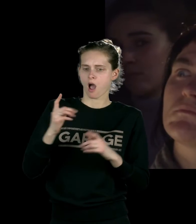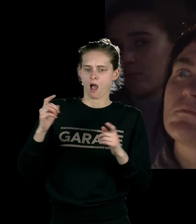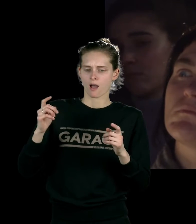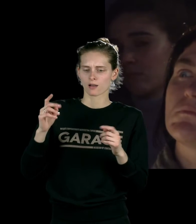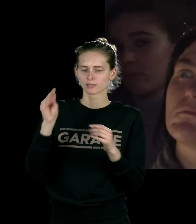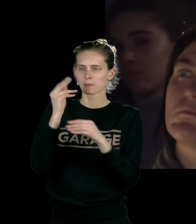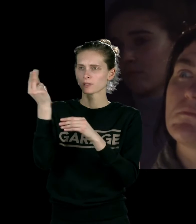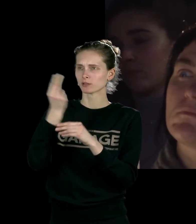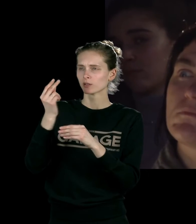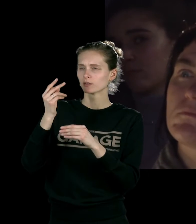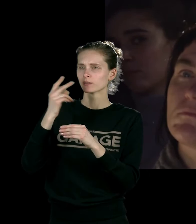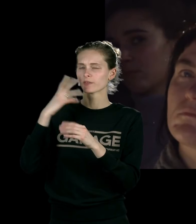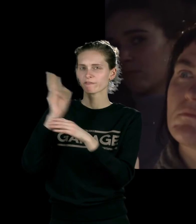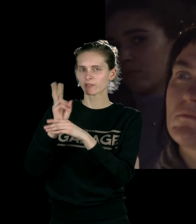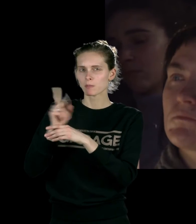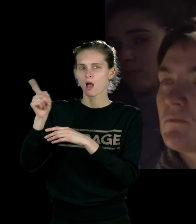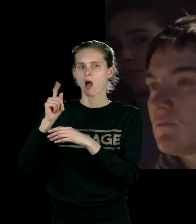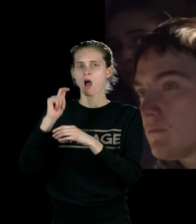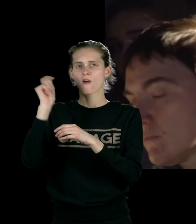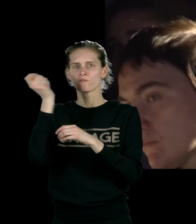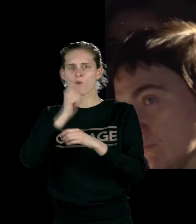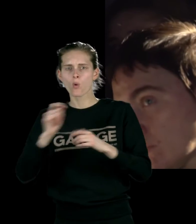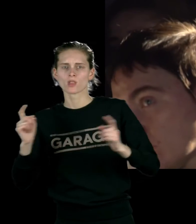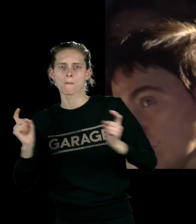полотнах Бэкона, оно тоже, конечно, абсолютно это